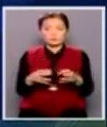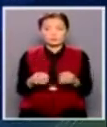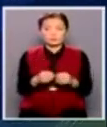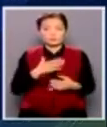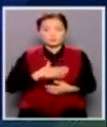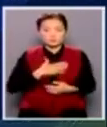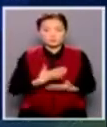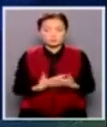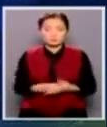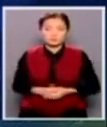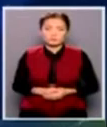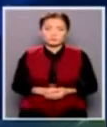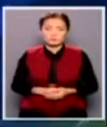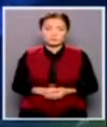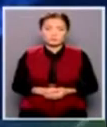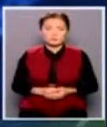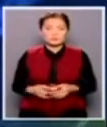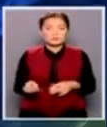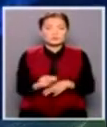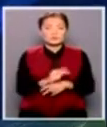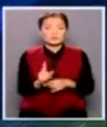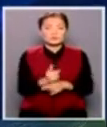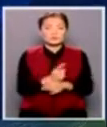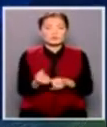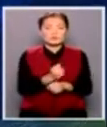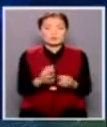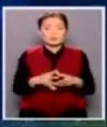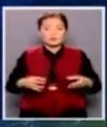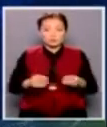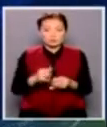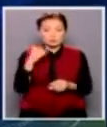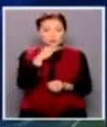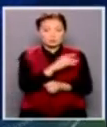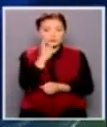отбасы, немесе зорлық-зомбылықты көп көрген отбасылар,